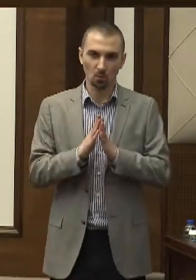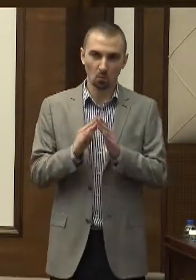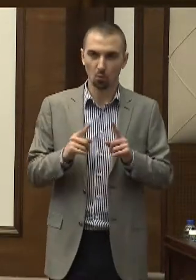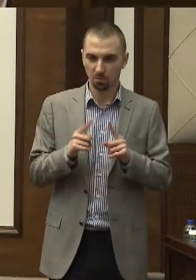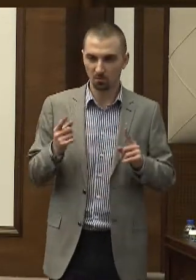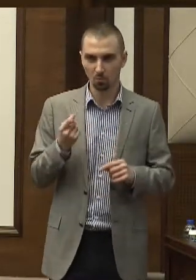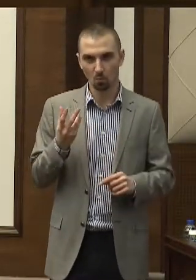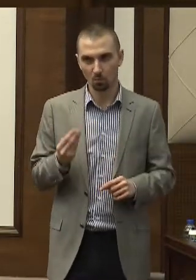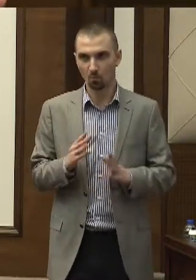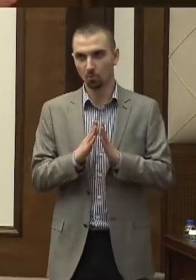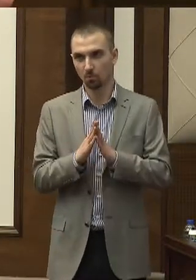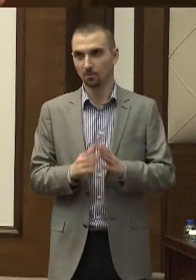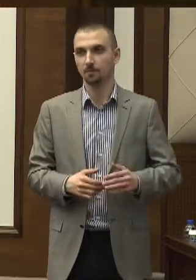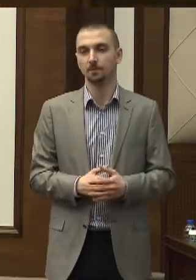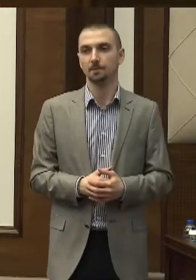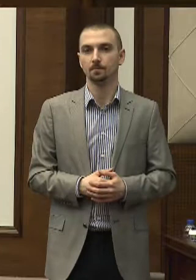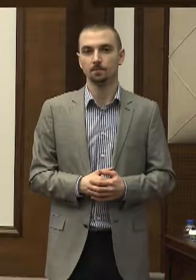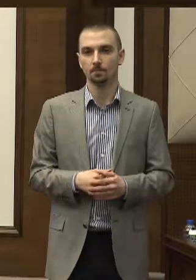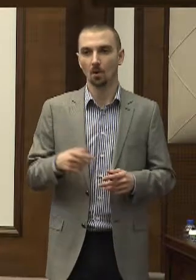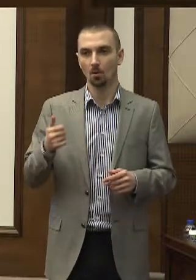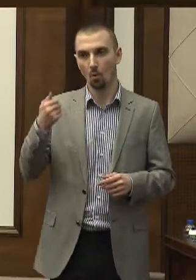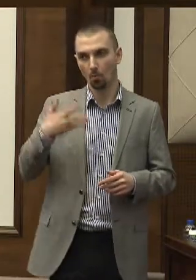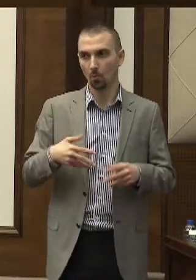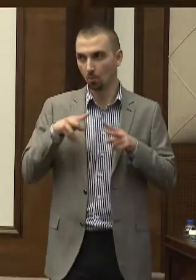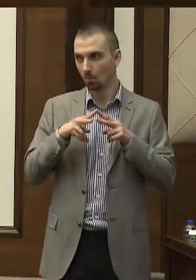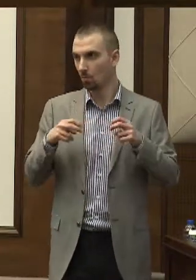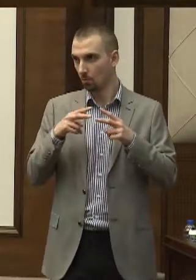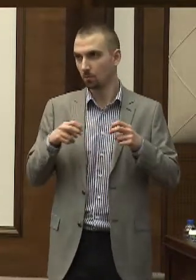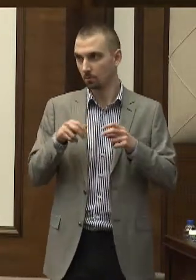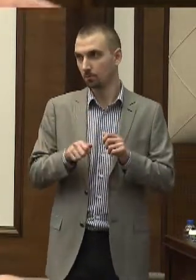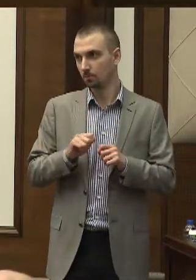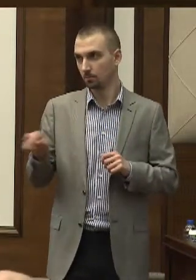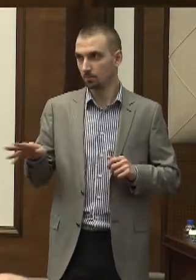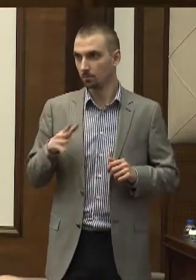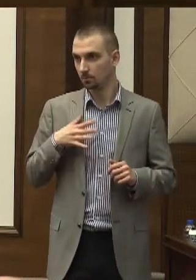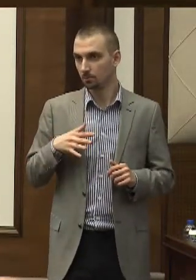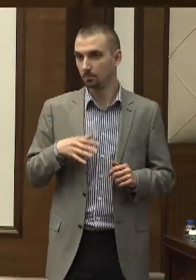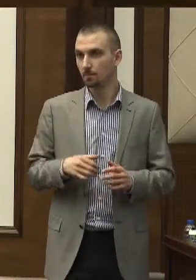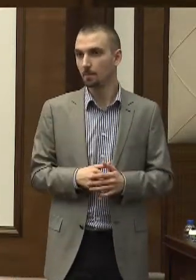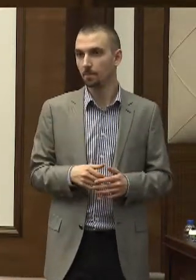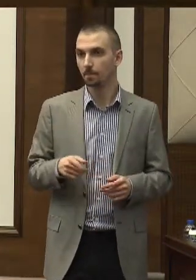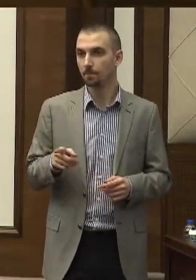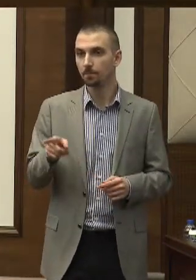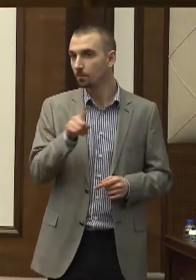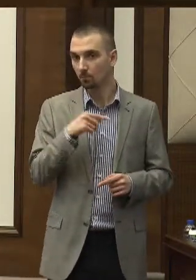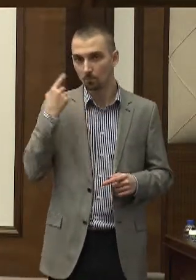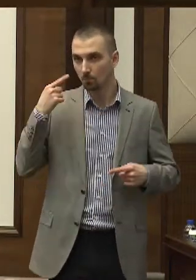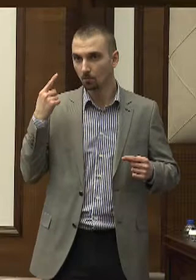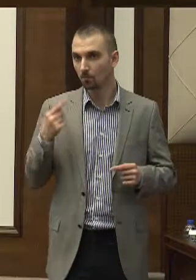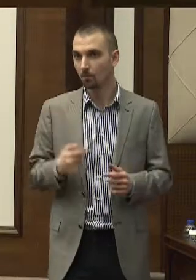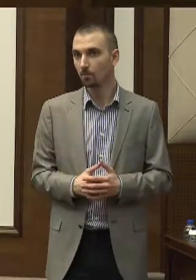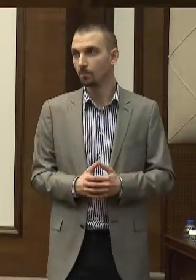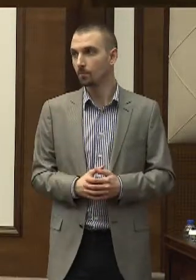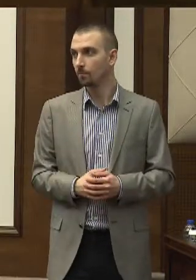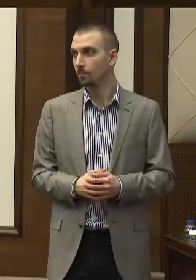bakmayın arkadaşlar. İlgili komisyona gönderelim. Nasıl? Veyahut da nasıl istiyorsanız. Meclis ne istiyorsa onu yapacağım.